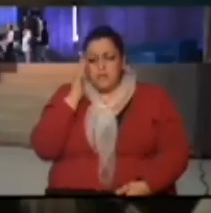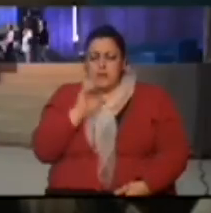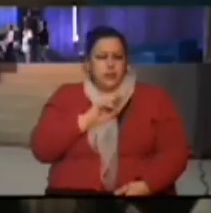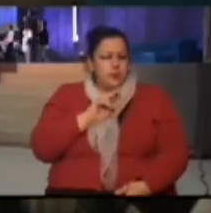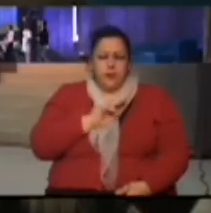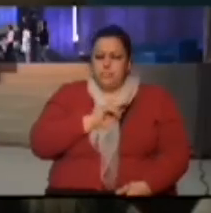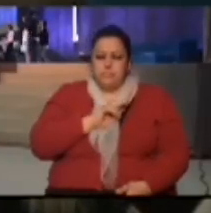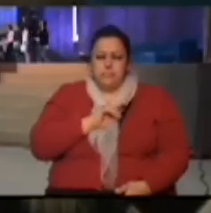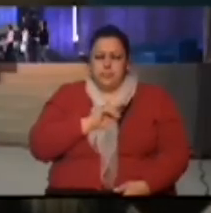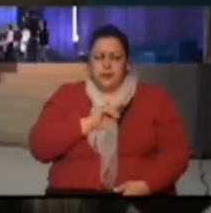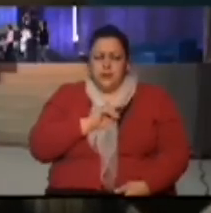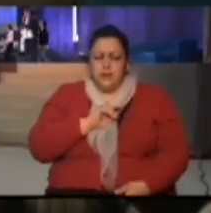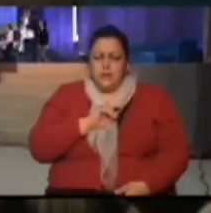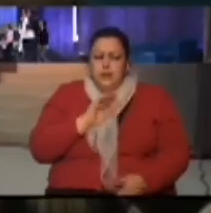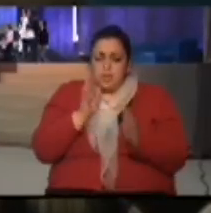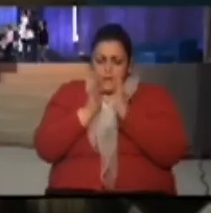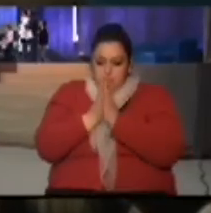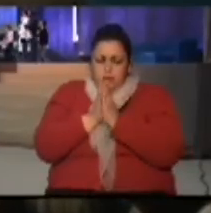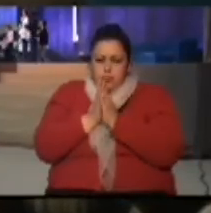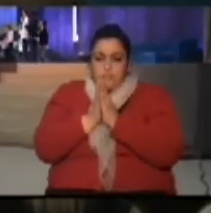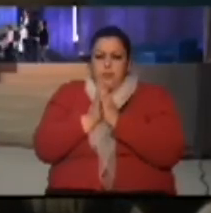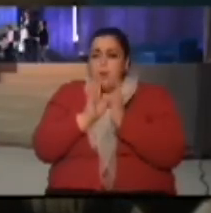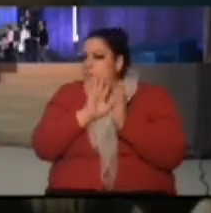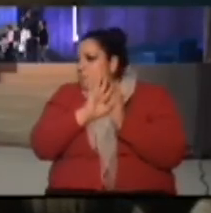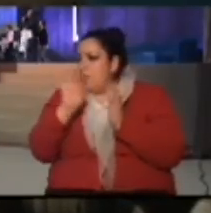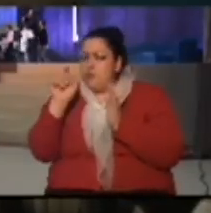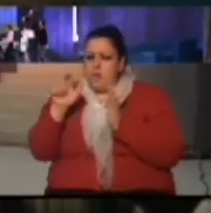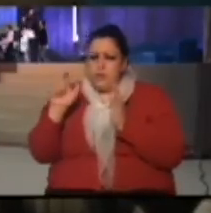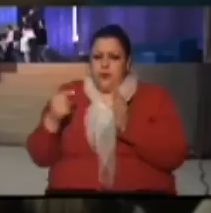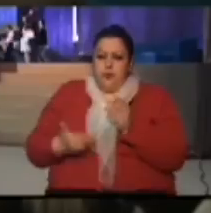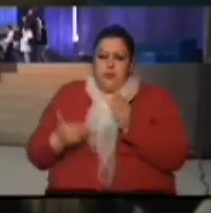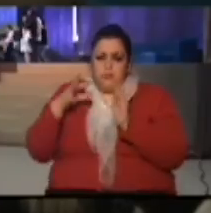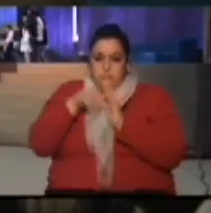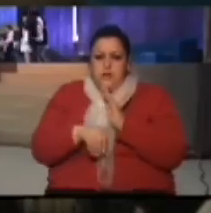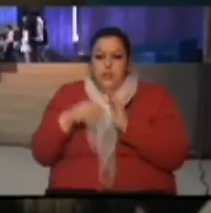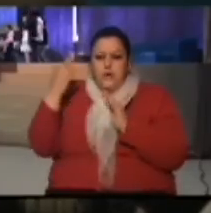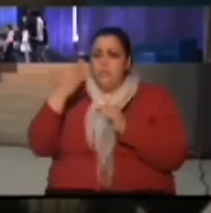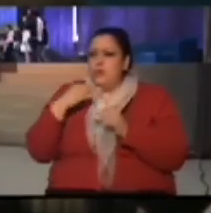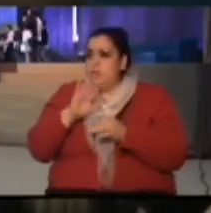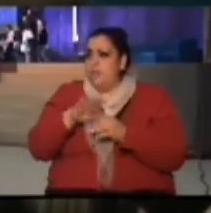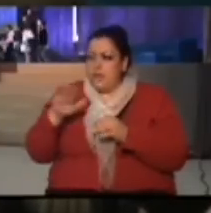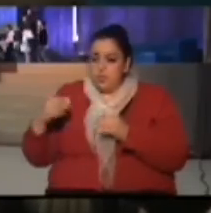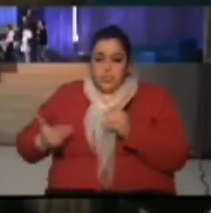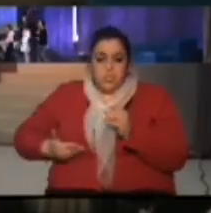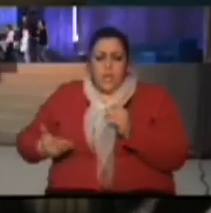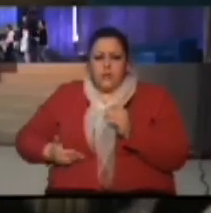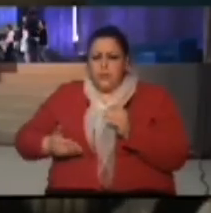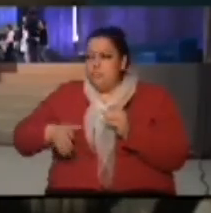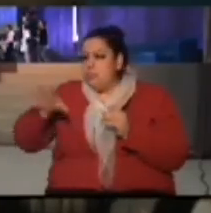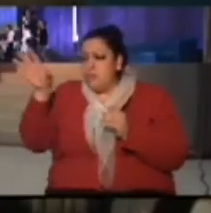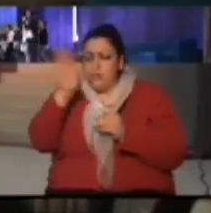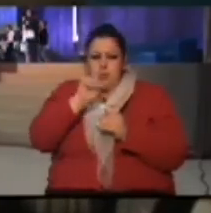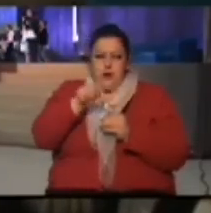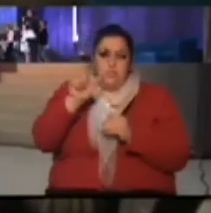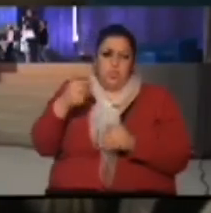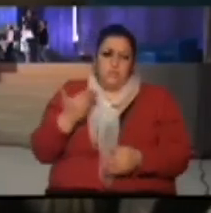մեկի կյանքում քեզ Տեր Աստված, ինչ որ դու անում ես այս թանկ մարդկանց քո զավակների կյանքում, շնորհակալ